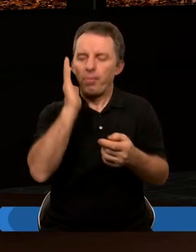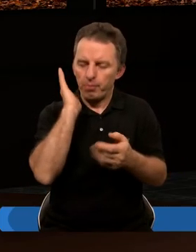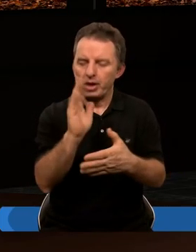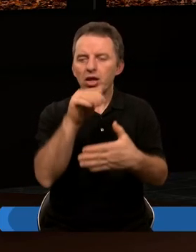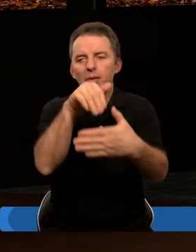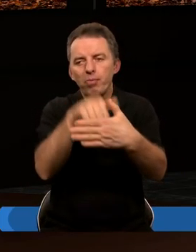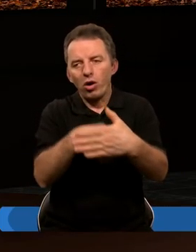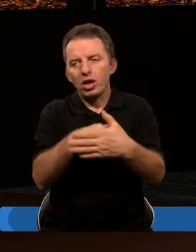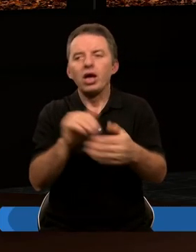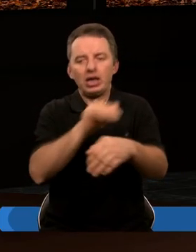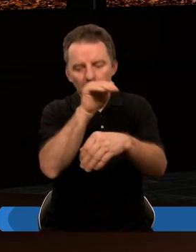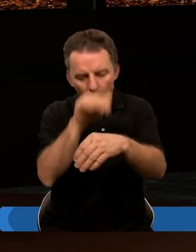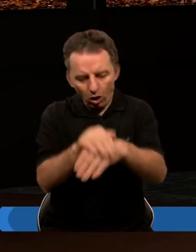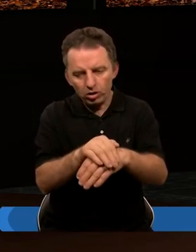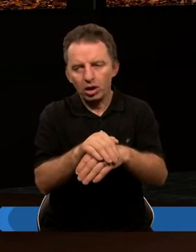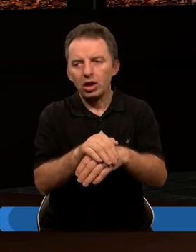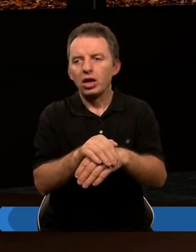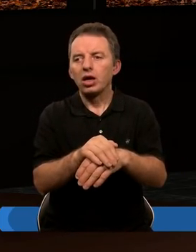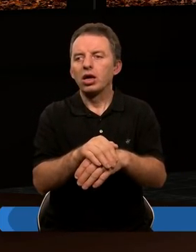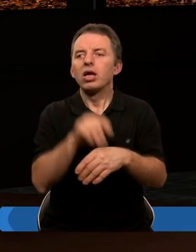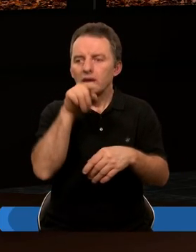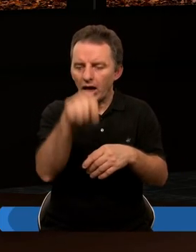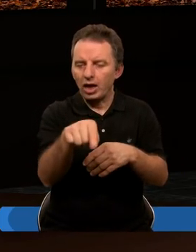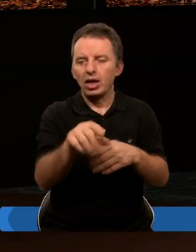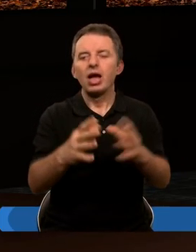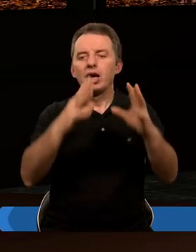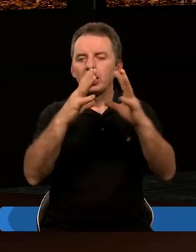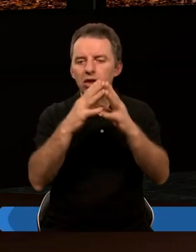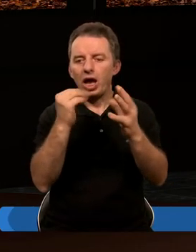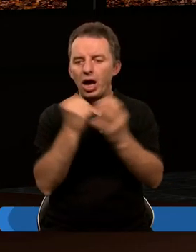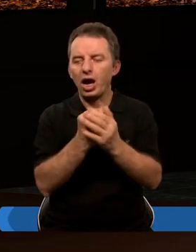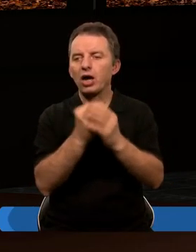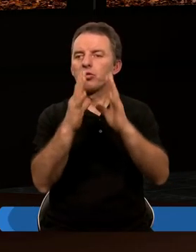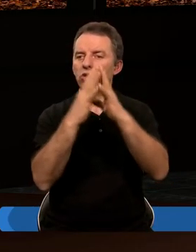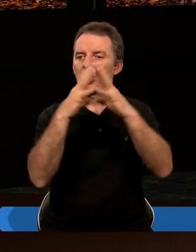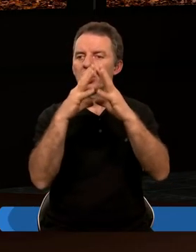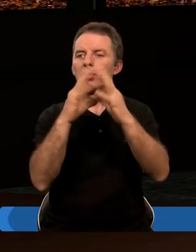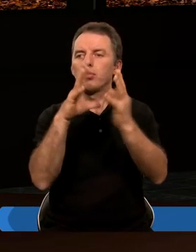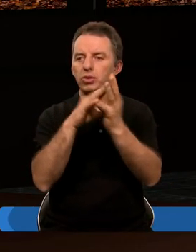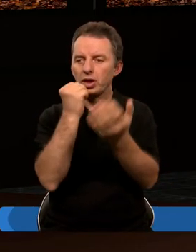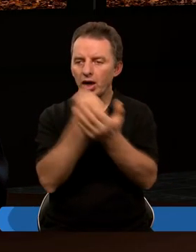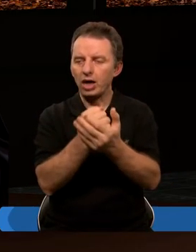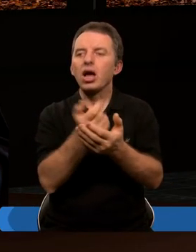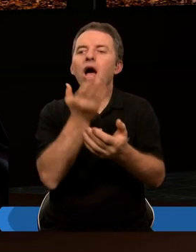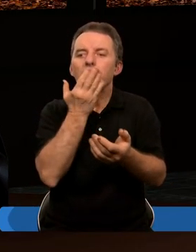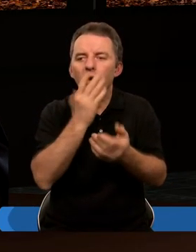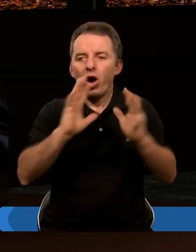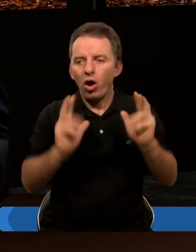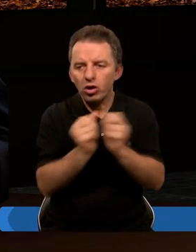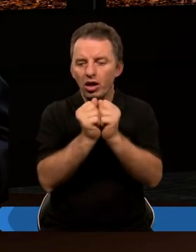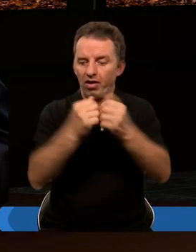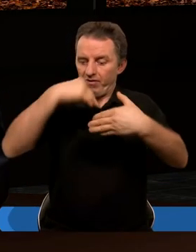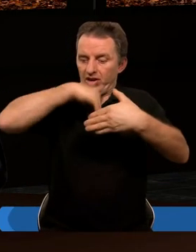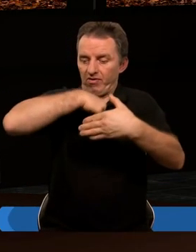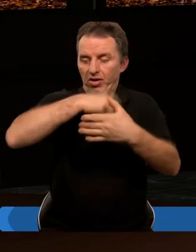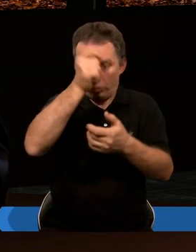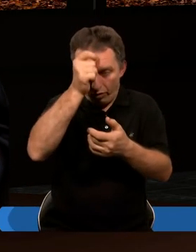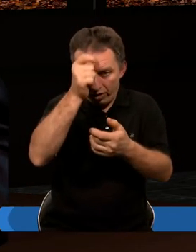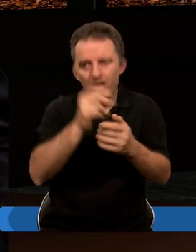postępował zgodnie, co ten zakon dziesięciu przykazań mówi. Ale wtedy odkrył, że w nim